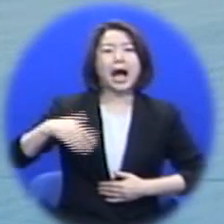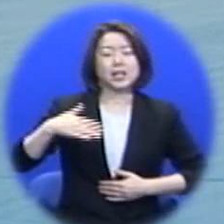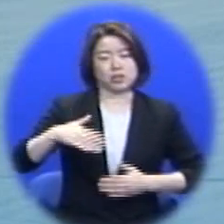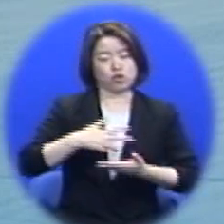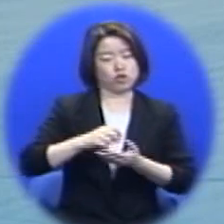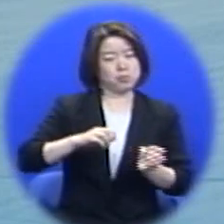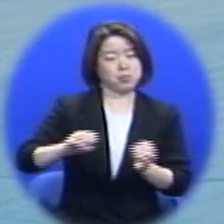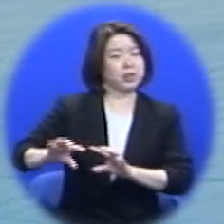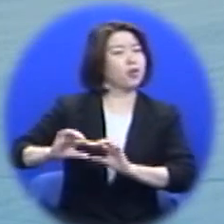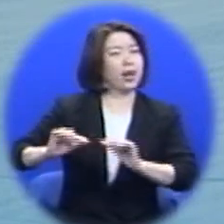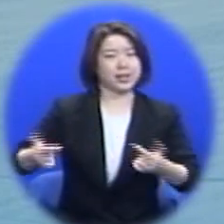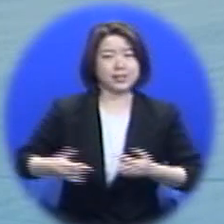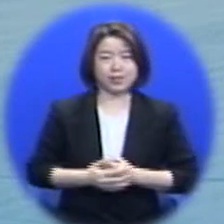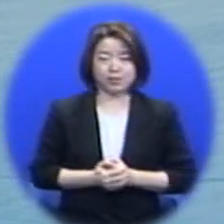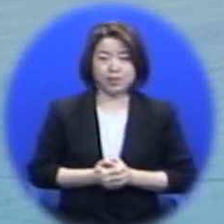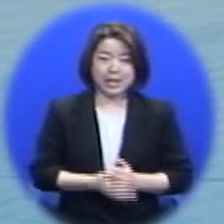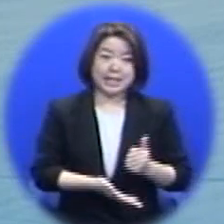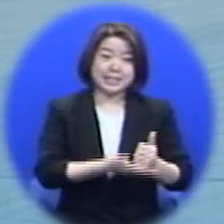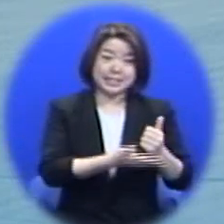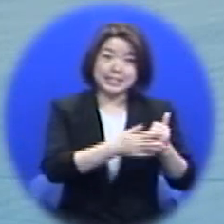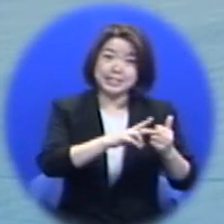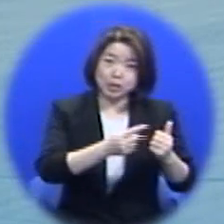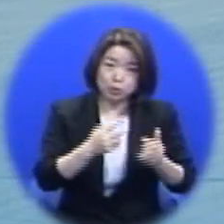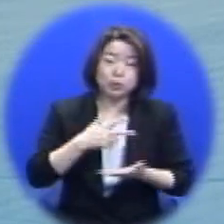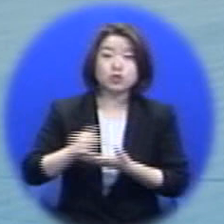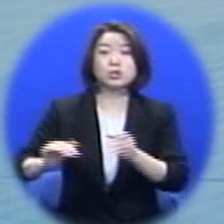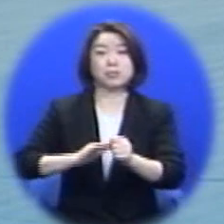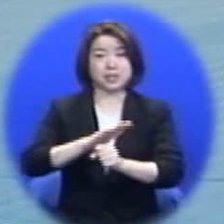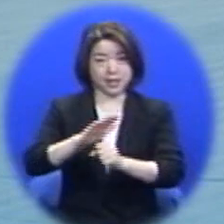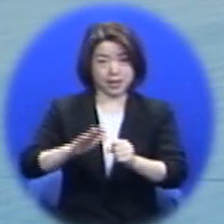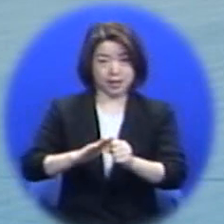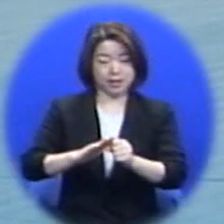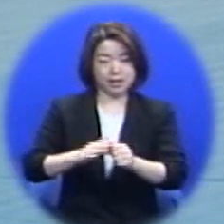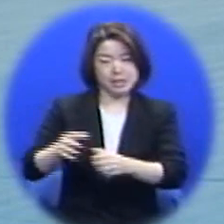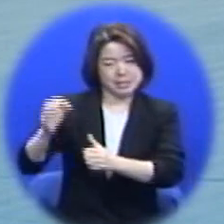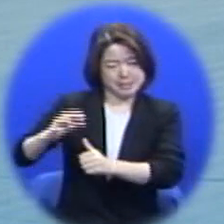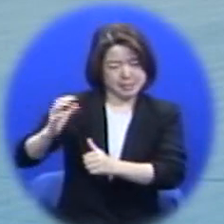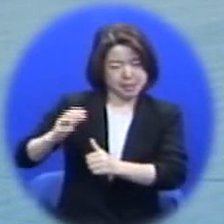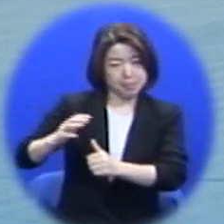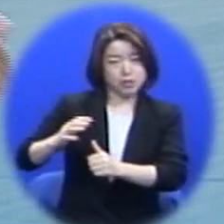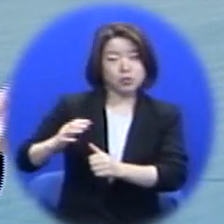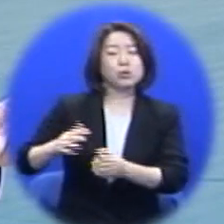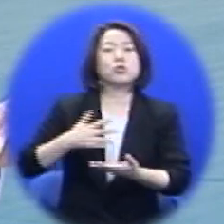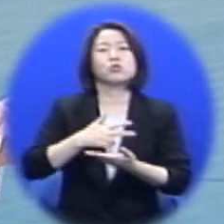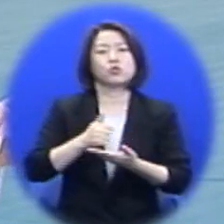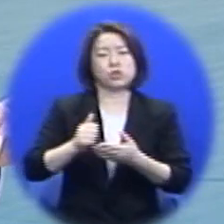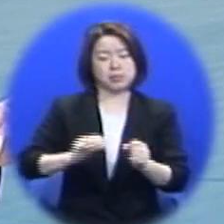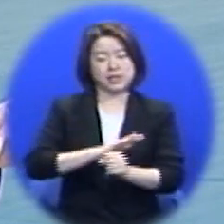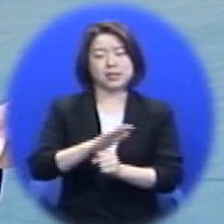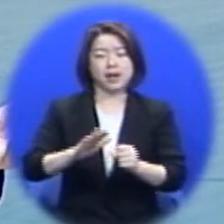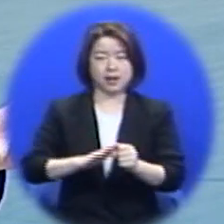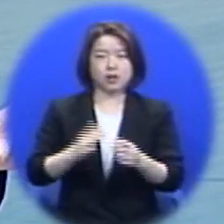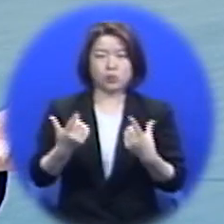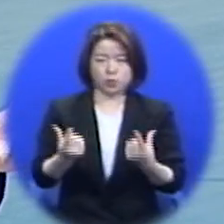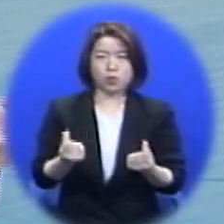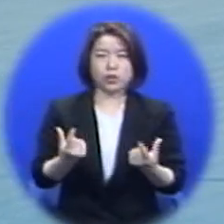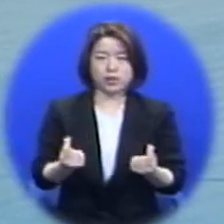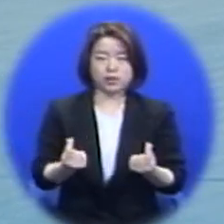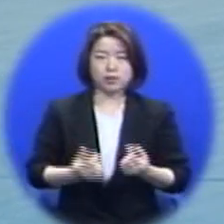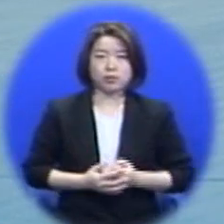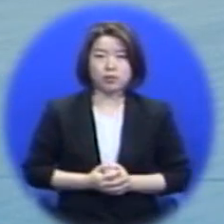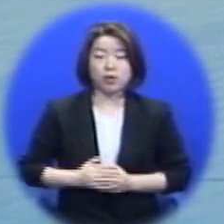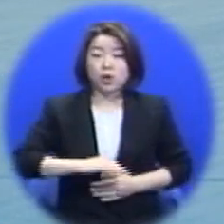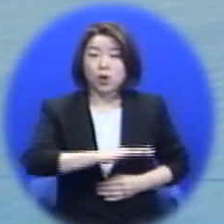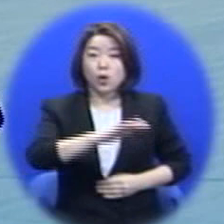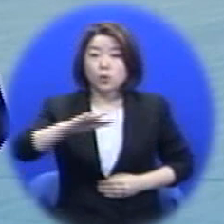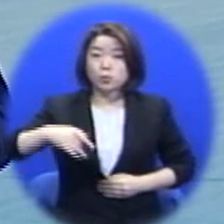뜻이죠. 칭찬도 주님의 사랑이고 책망도 애끓는 주님의 사랑입니다.